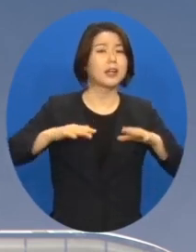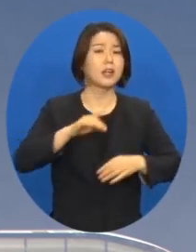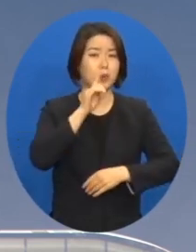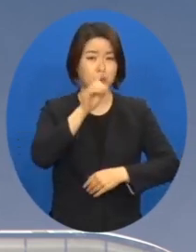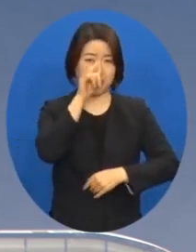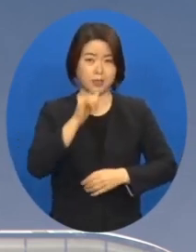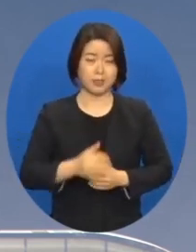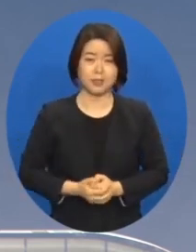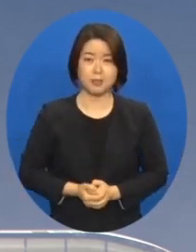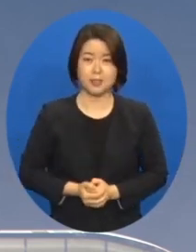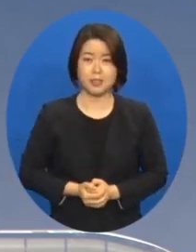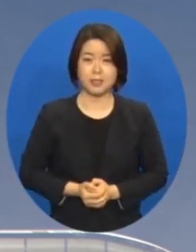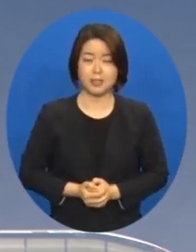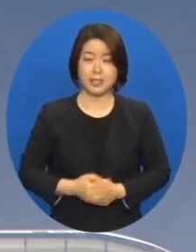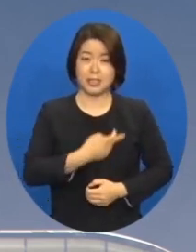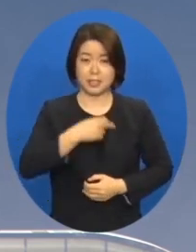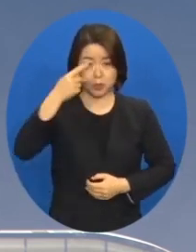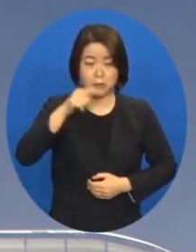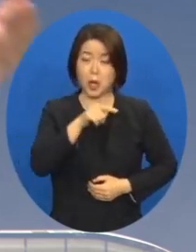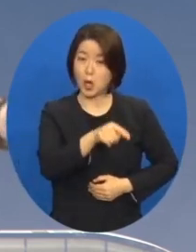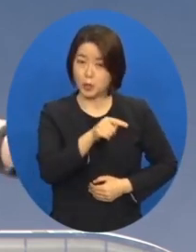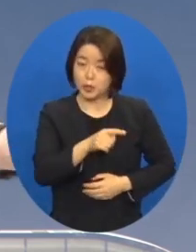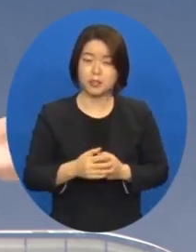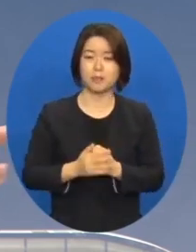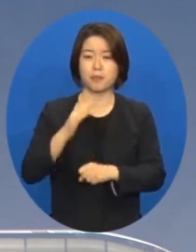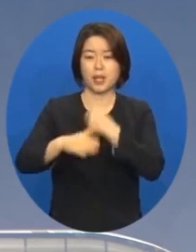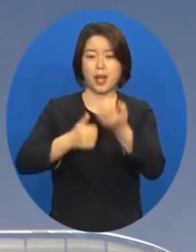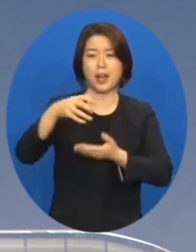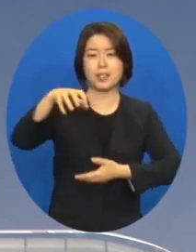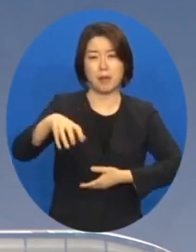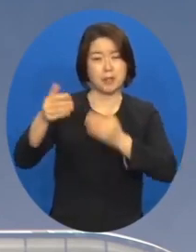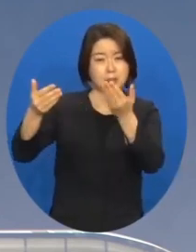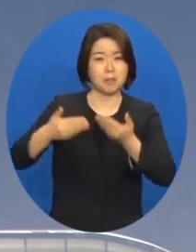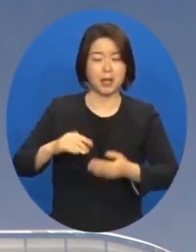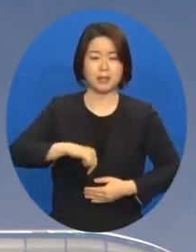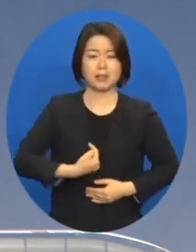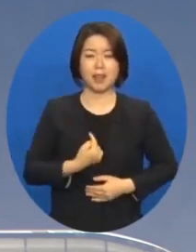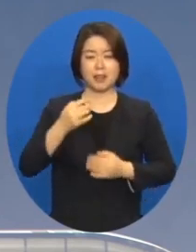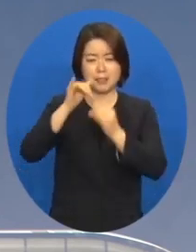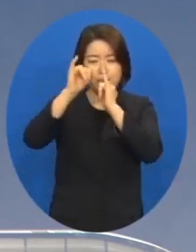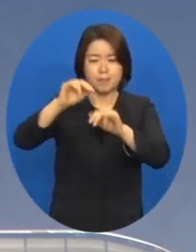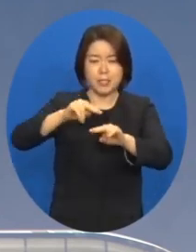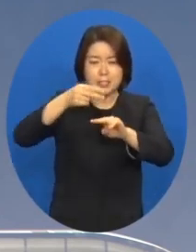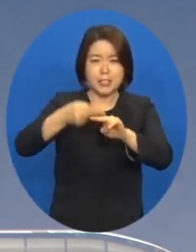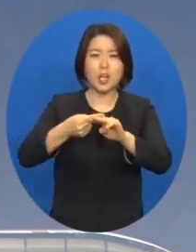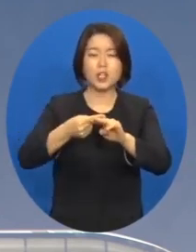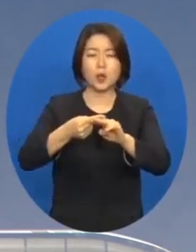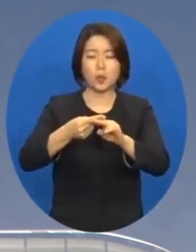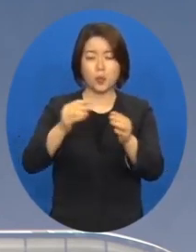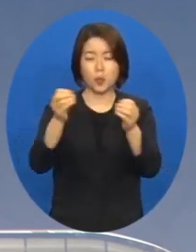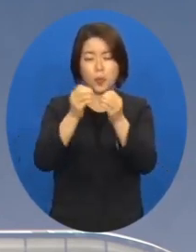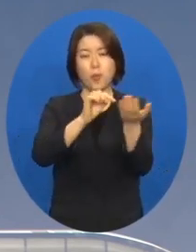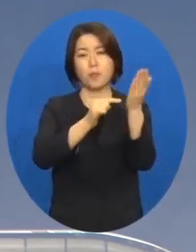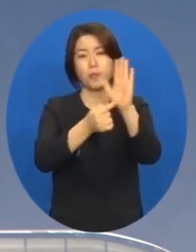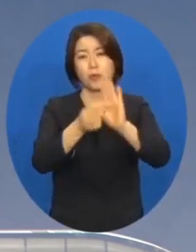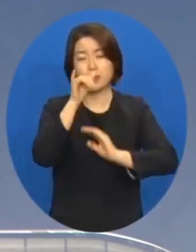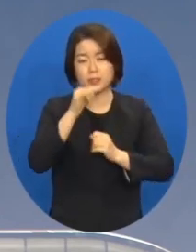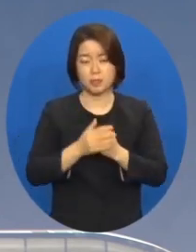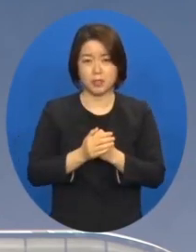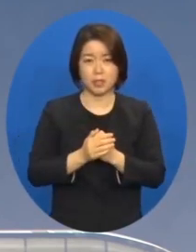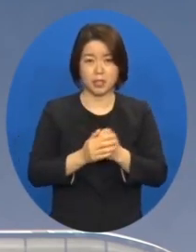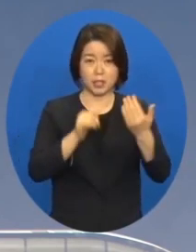했습니다. 사도 바울은 그것이 하나님 앞에서 받을 자기 상급이라고 그렇게 표현했습니다.